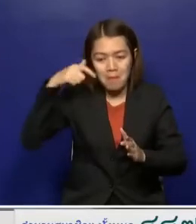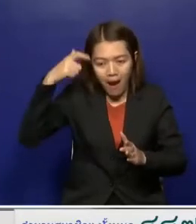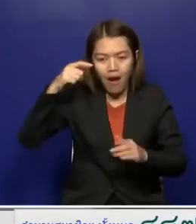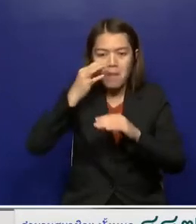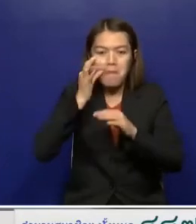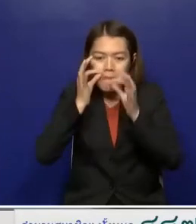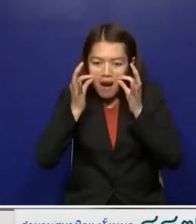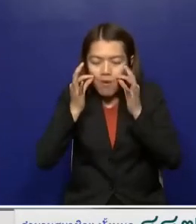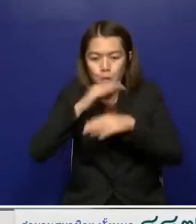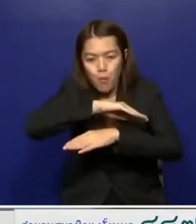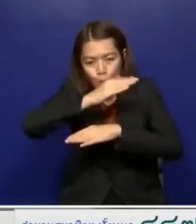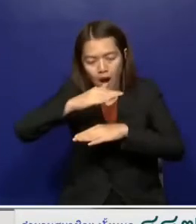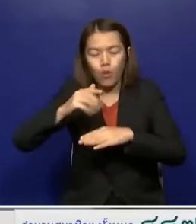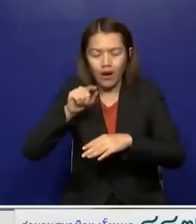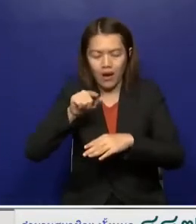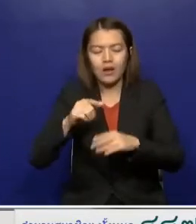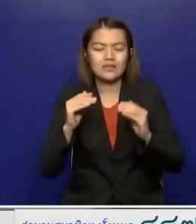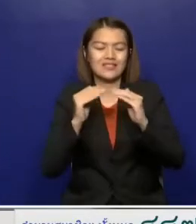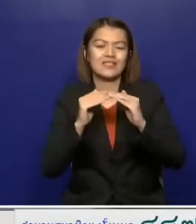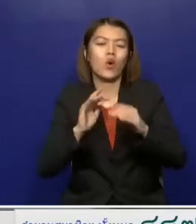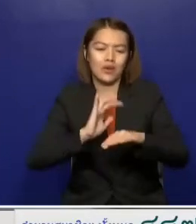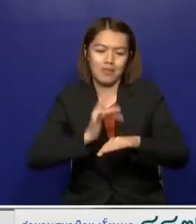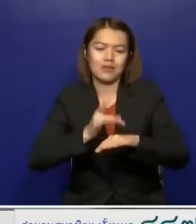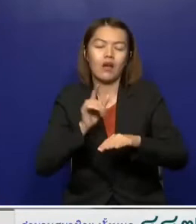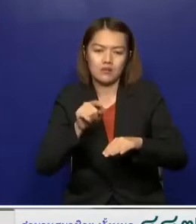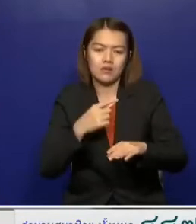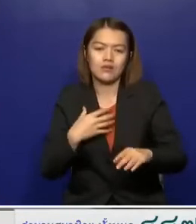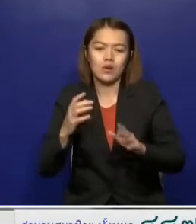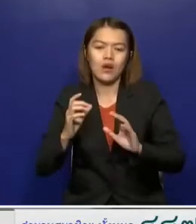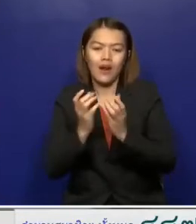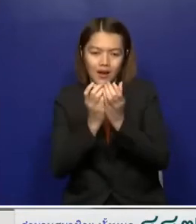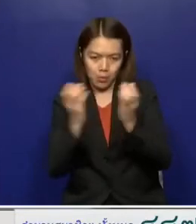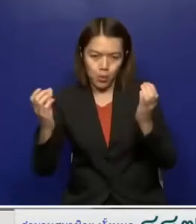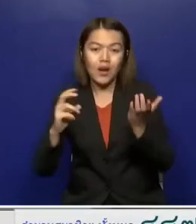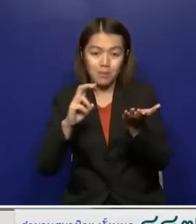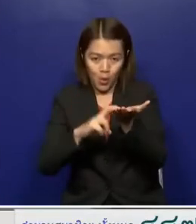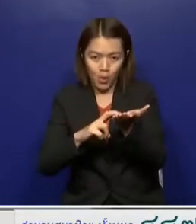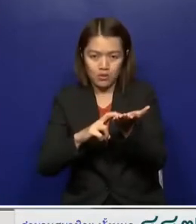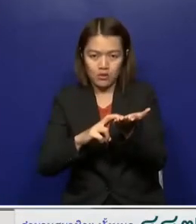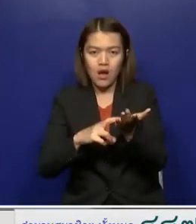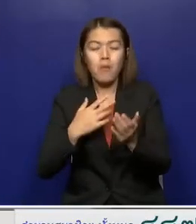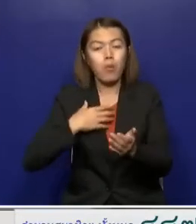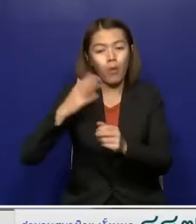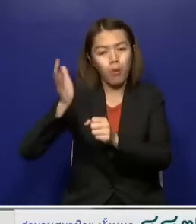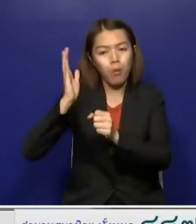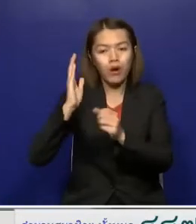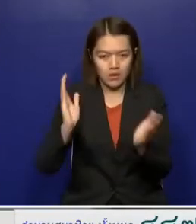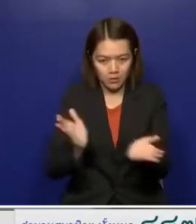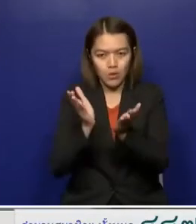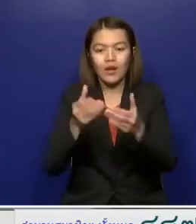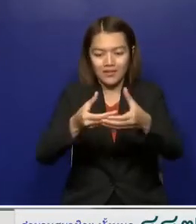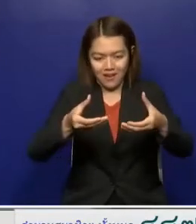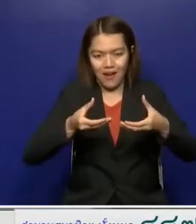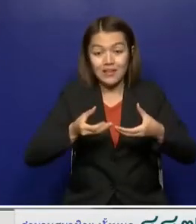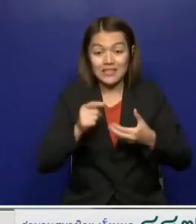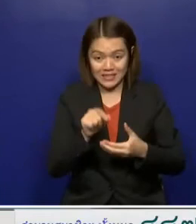คือสิทธิ์ชุมชนที่เขามีอยู่ทั้งโดยธรรมชาติและถูก consisted of hodongโดยรษธรมตณ์ผมจึงขอไฎพรายเพื่อสนับสนุนรายงานกรมธิกา